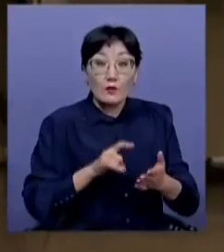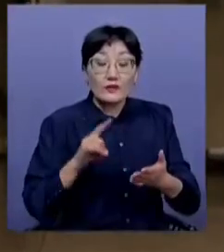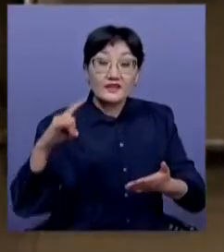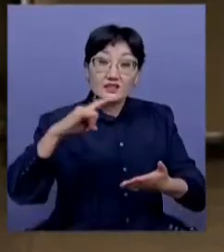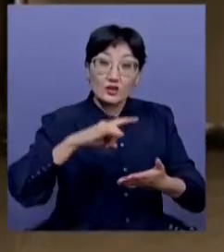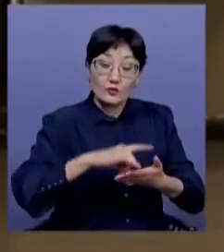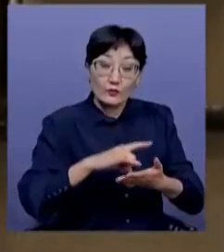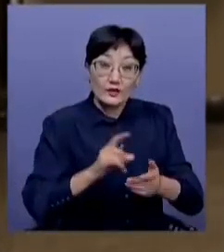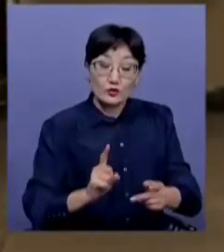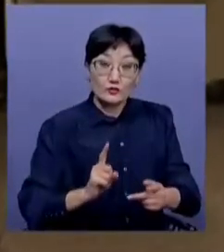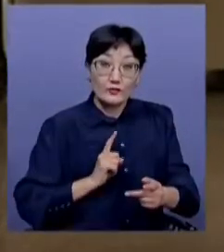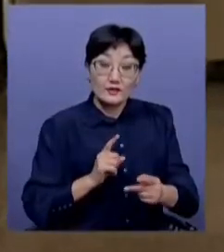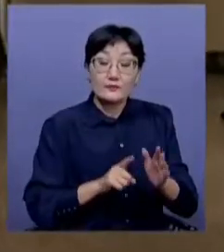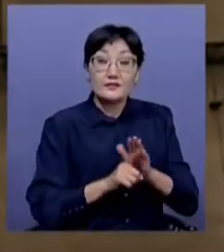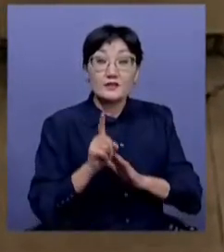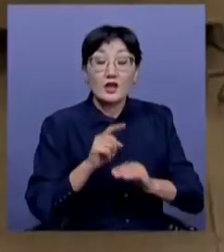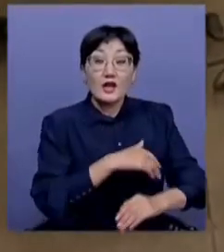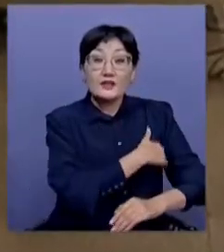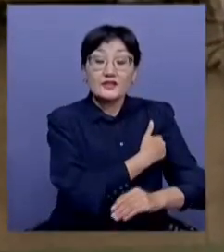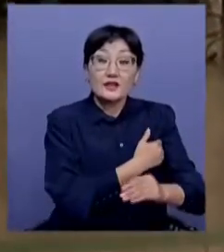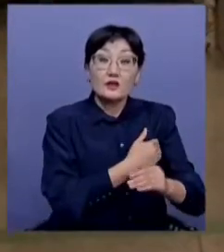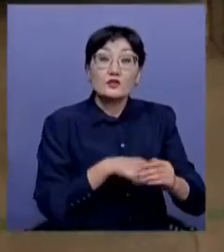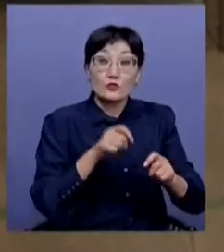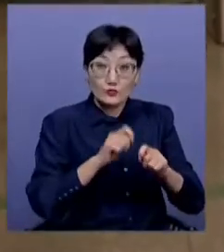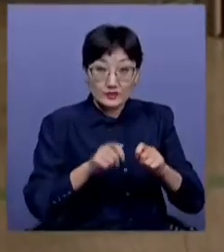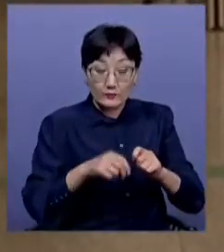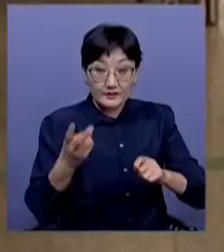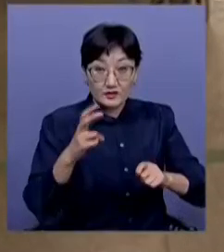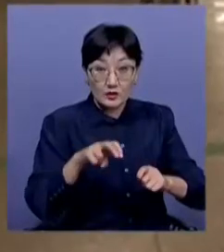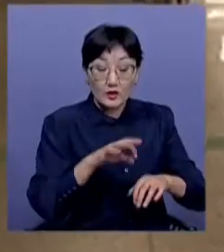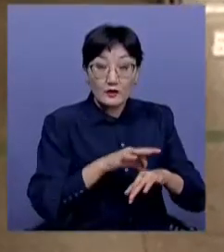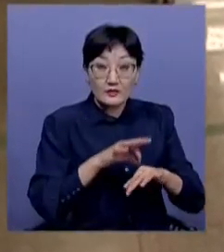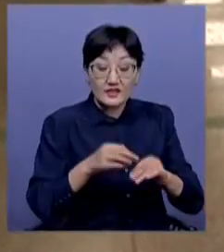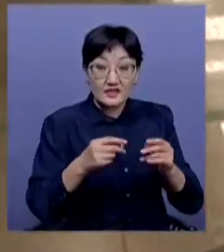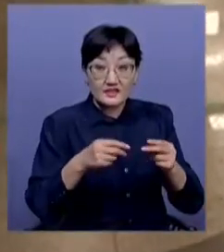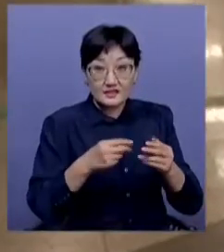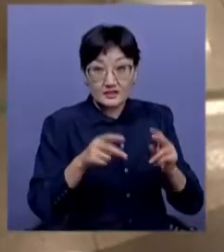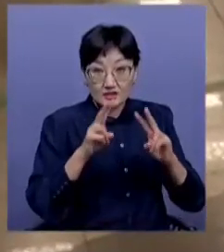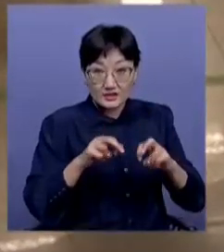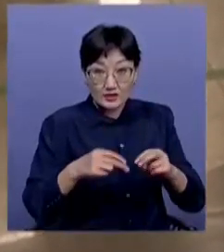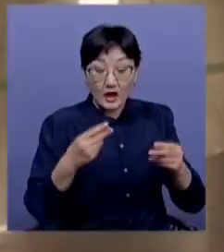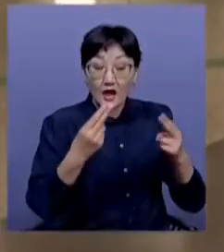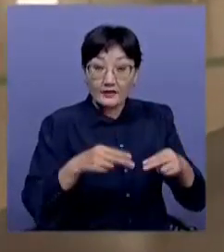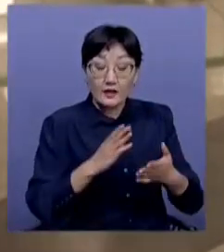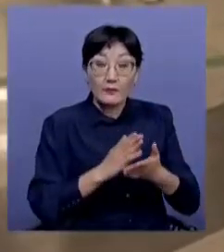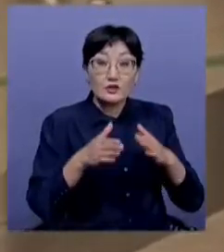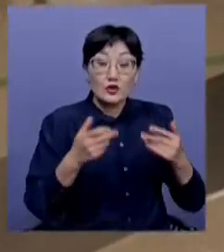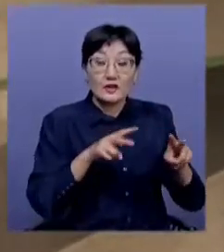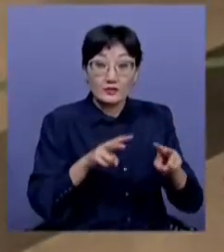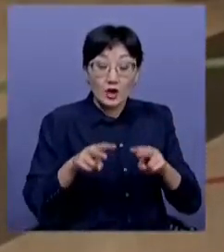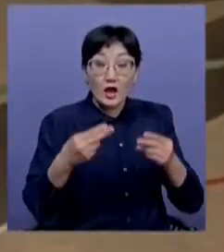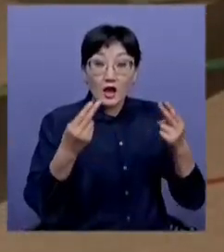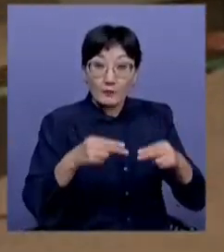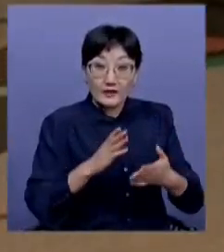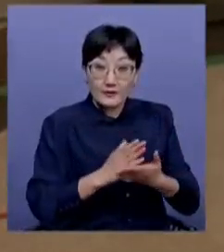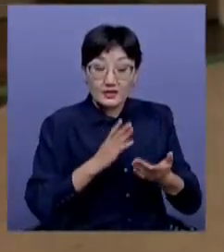жерге қона сала күтіп алып, ең алдымен дене қызуын өлшейді. Кейін коронавирусқа тексерілген анықтамасының бар жоғы қадағаланады.